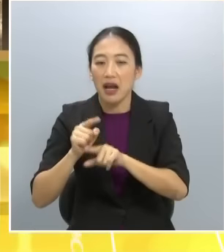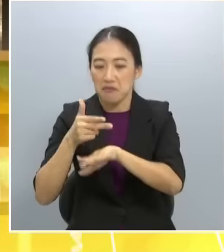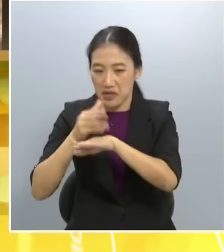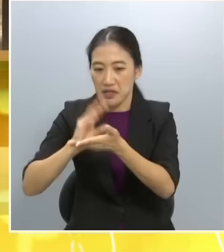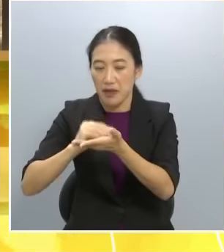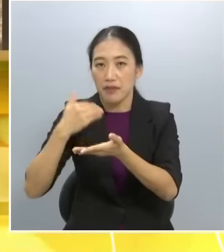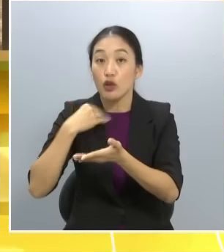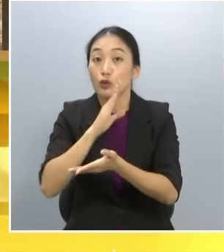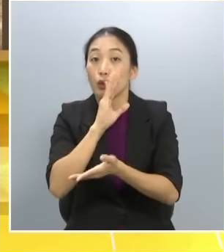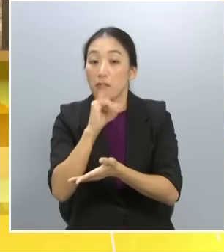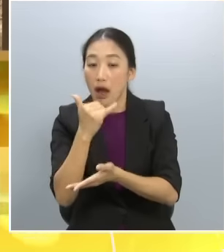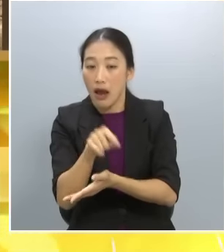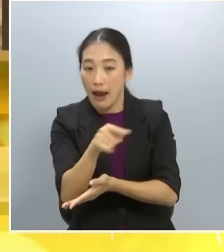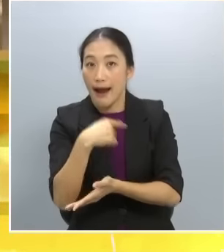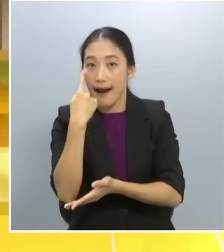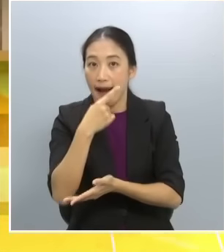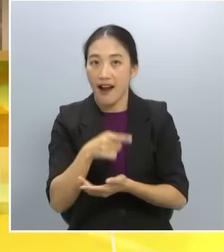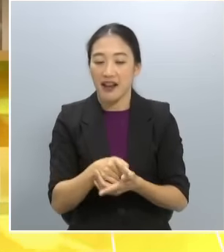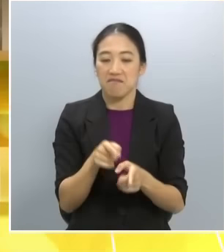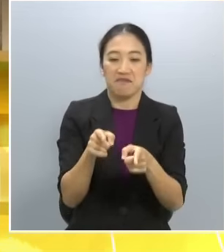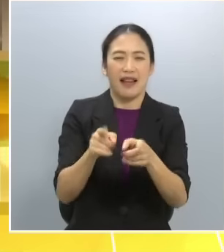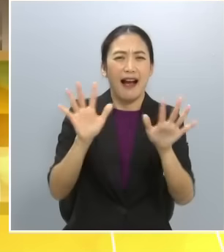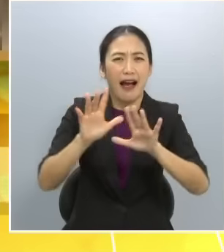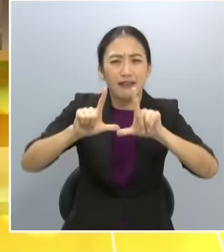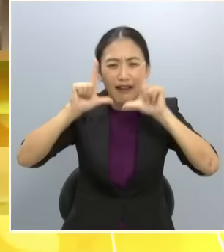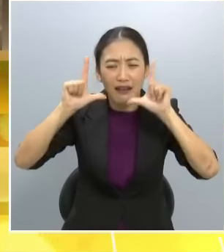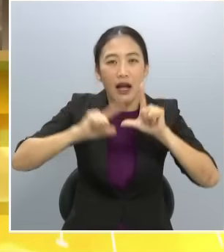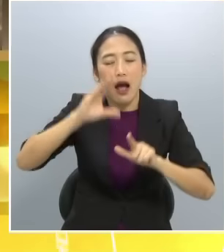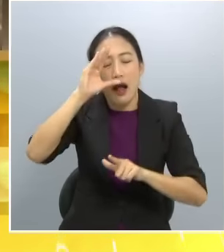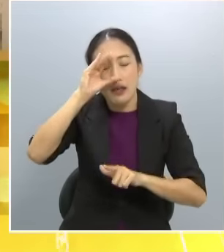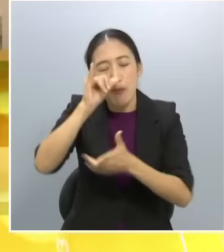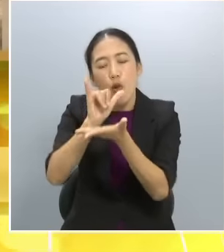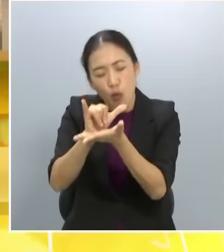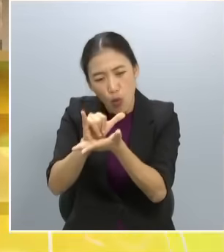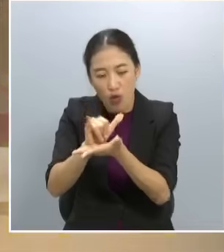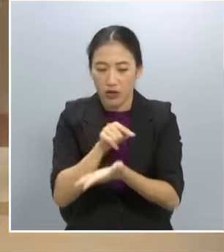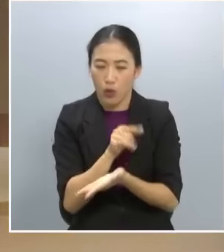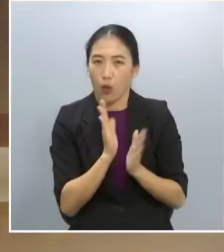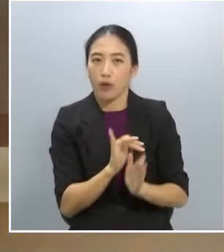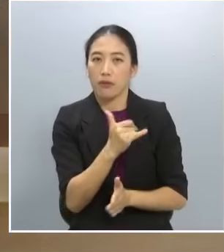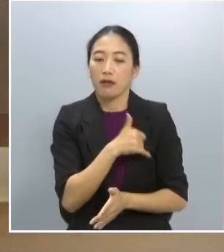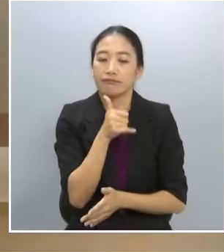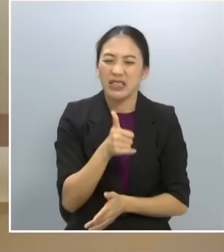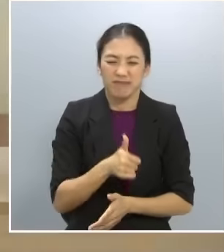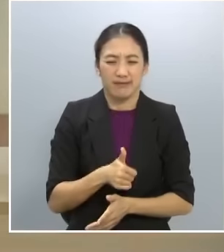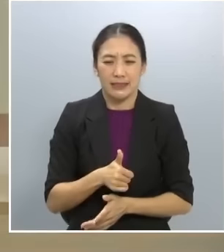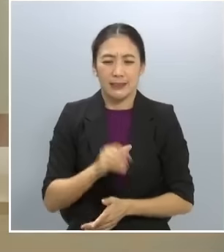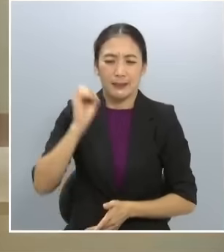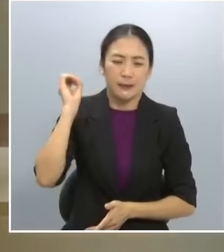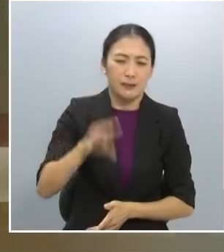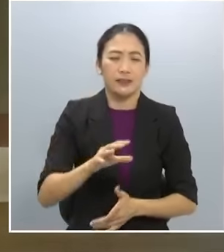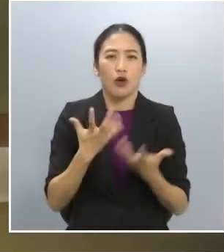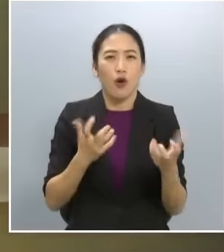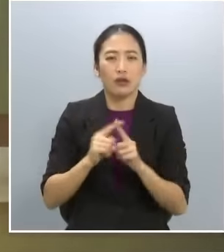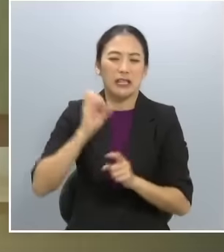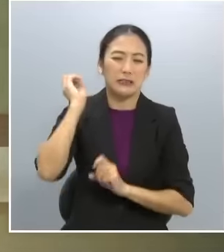กับผู้ที่ปฏิบัติไม่เหมาะสมกับเซเลบคนดัง เวลาแบบน้องหลับแล้วชอบไปทําอะไรให้น้องตื่นอย่างเงี้ยค่ะ The Guardian เดอะการ์เดียนก็ราย